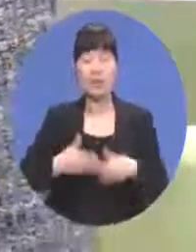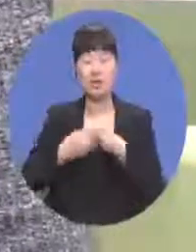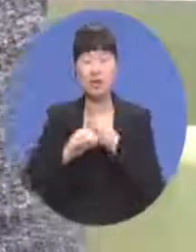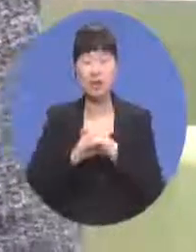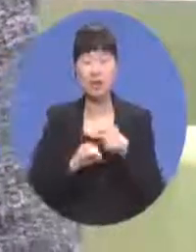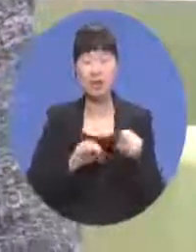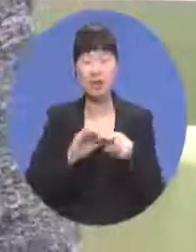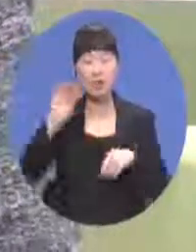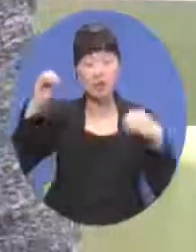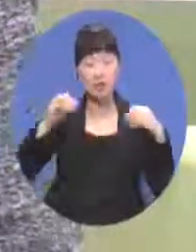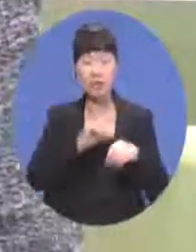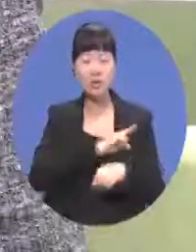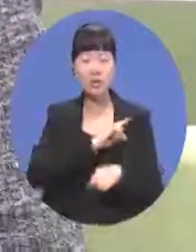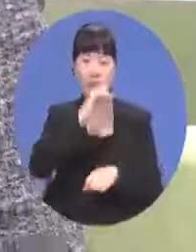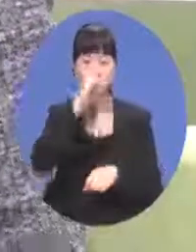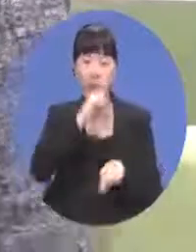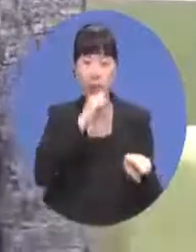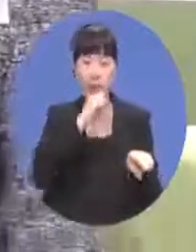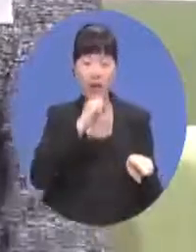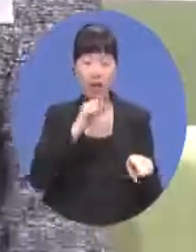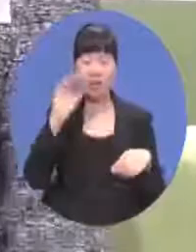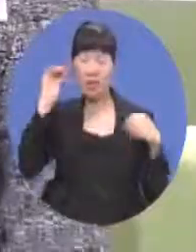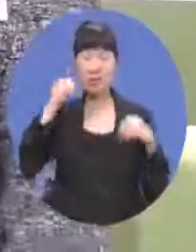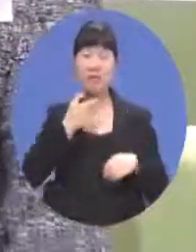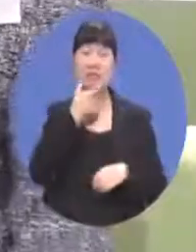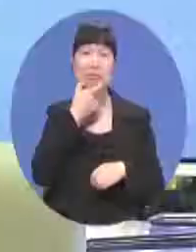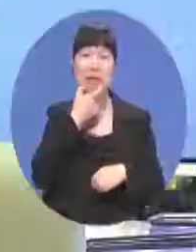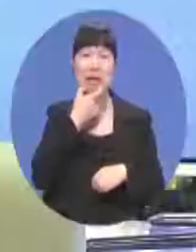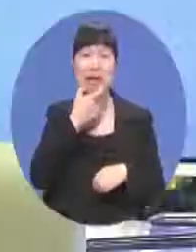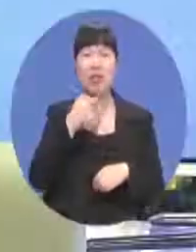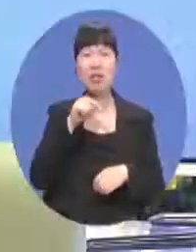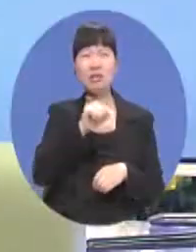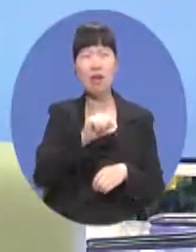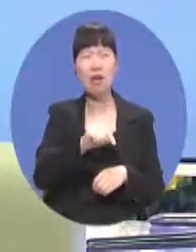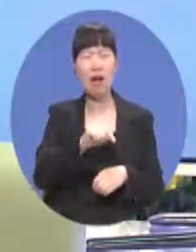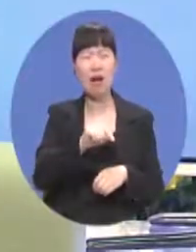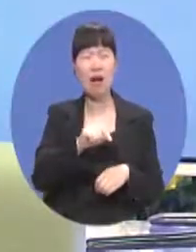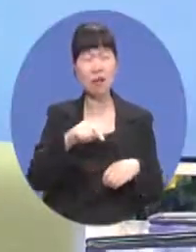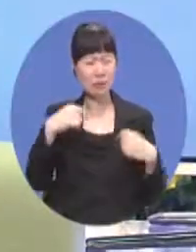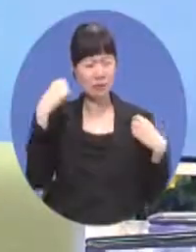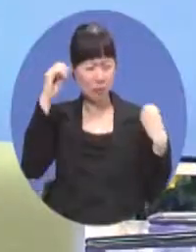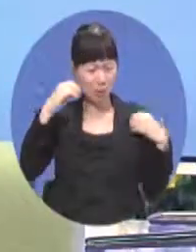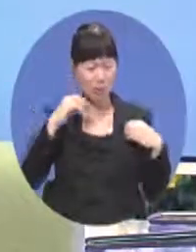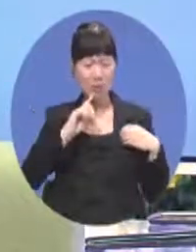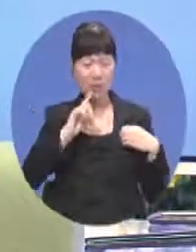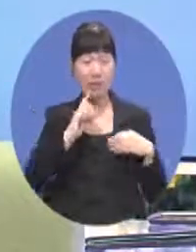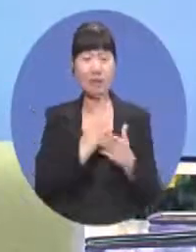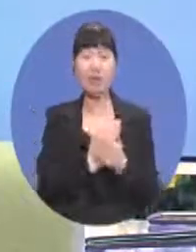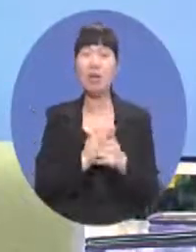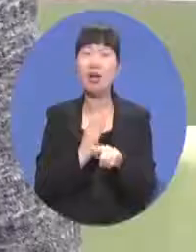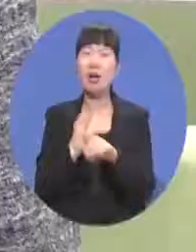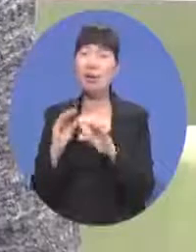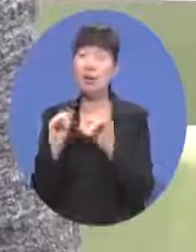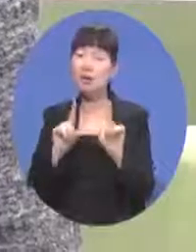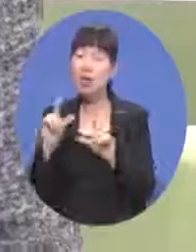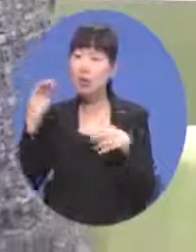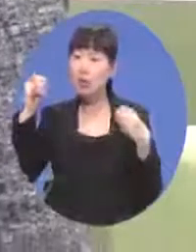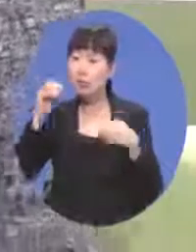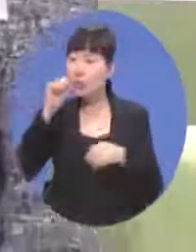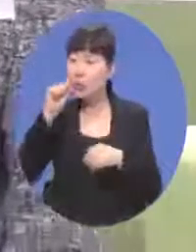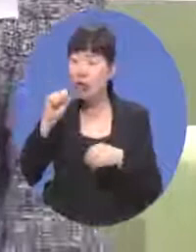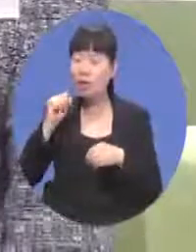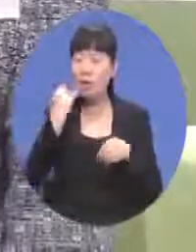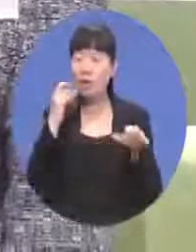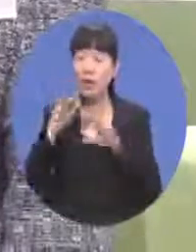너는 어떤 동물이 제일 좋아? 나 동물들 싫어. 어머. 너는 동물 이게 아니라 에이 그러면 너는 땅에 사는 동물이 좋아?